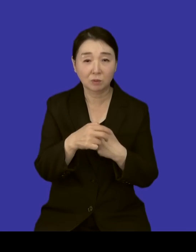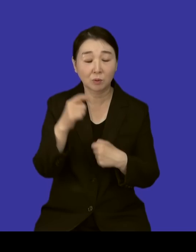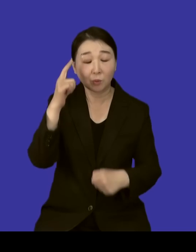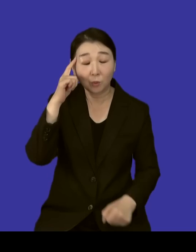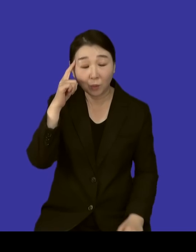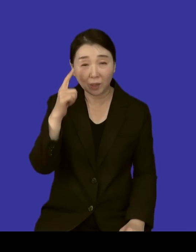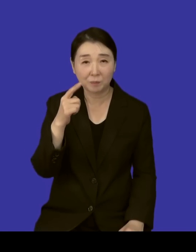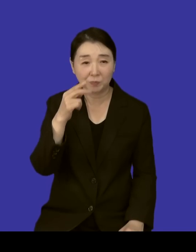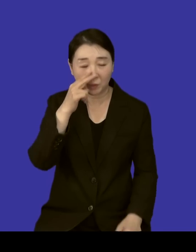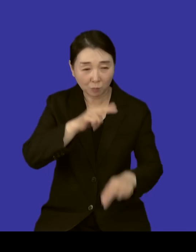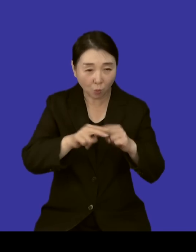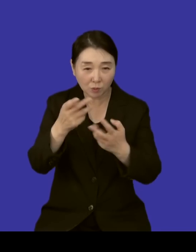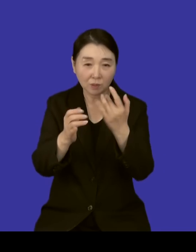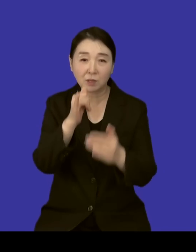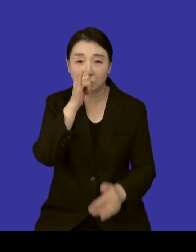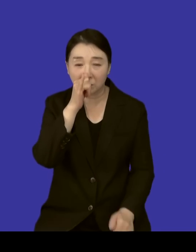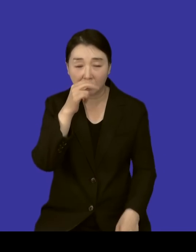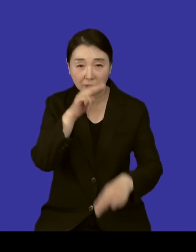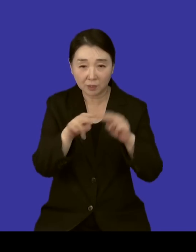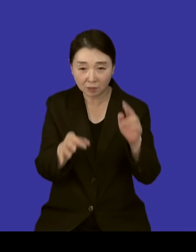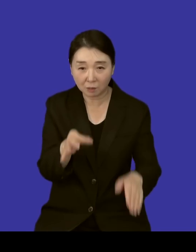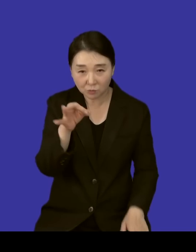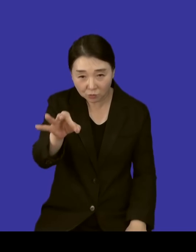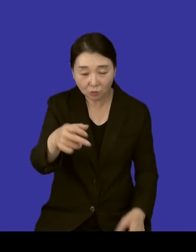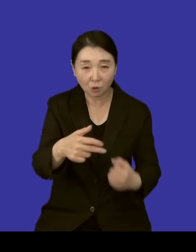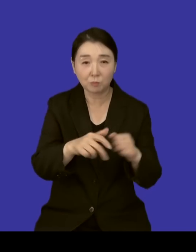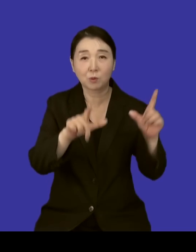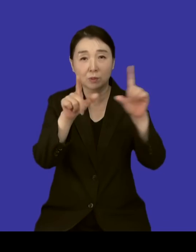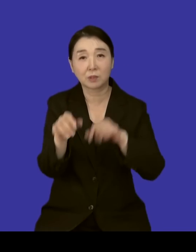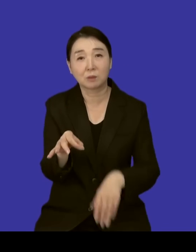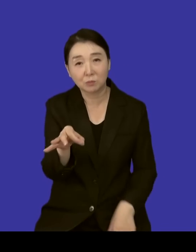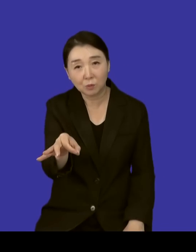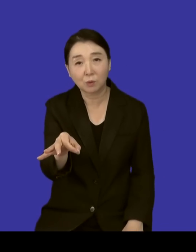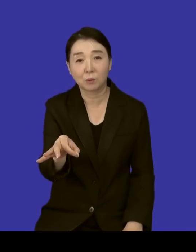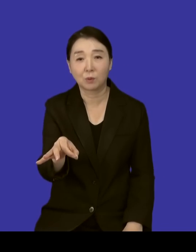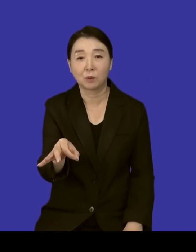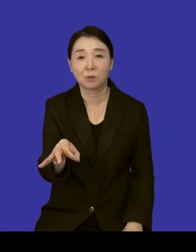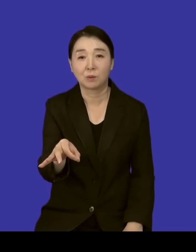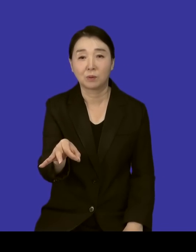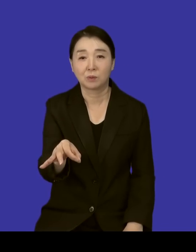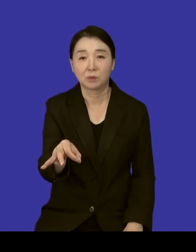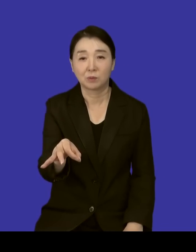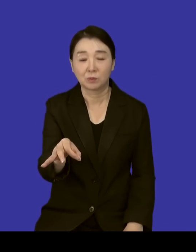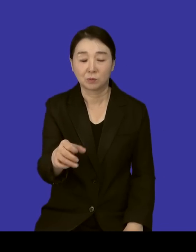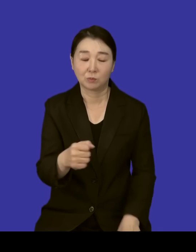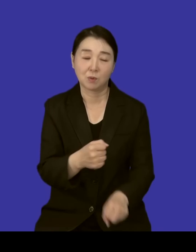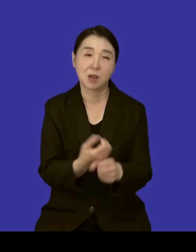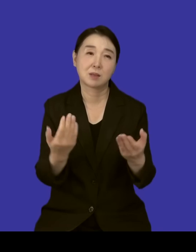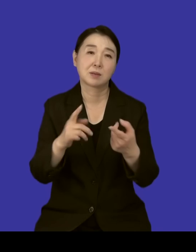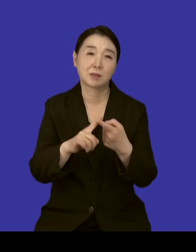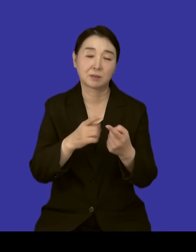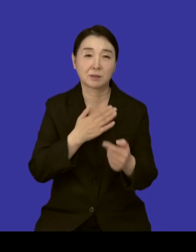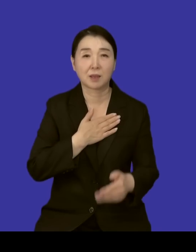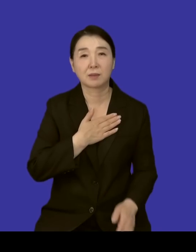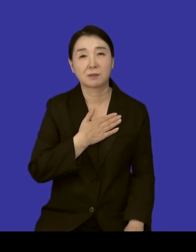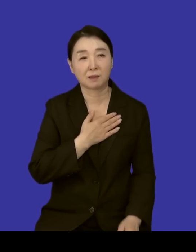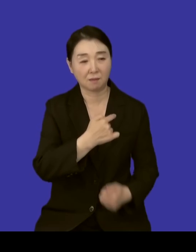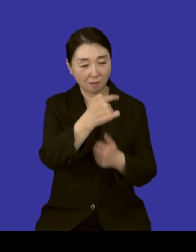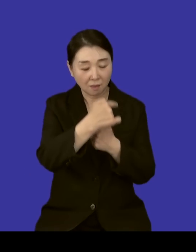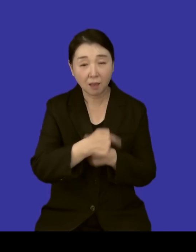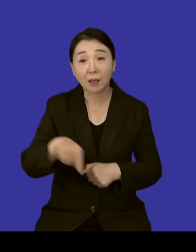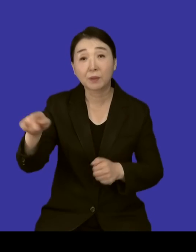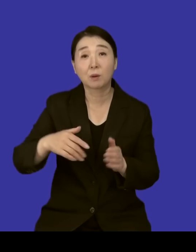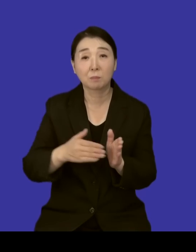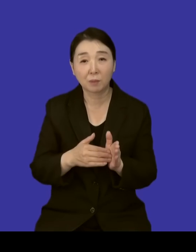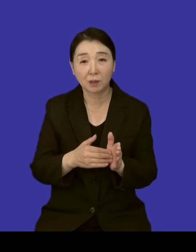기름을 떼는 병원이니까 가서 기름값 주고 병원 생활비 주고 예. 그냥 그 할 일을 저한테 그거 하고 오래요.